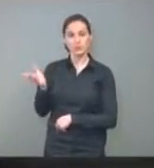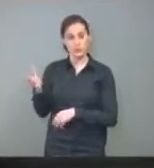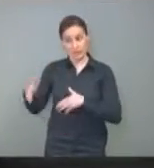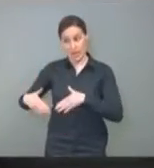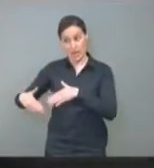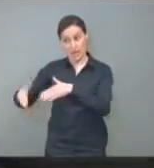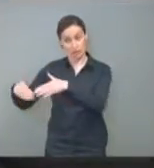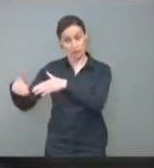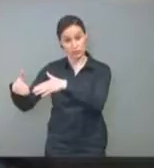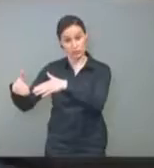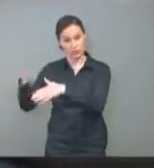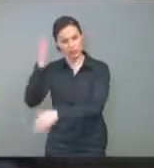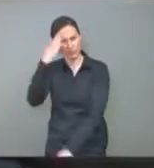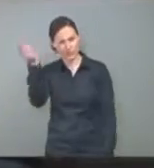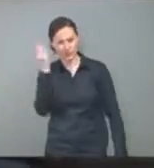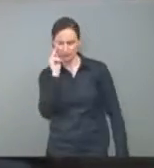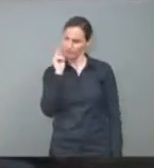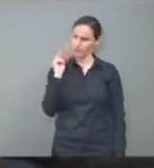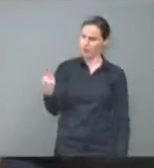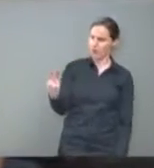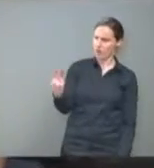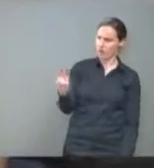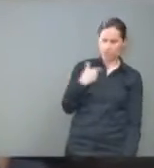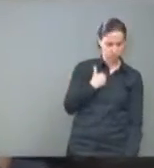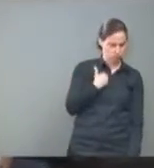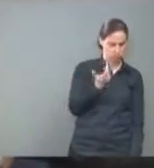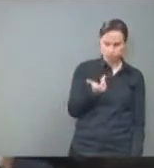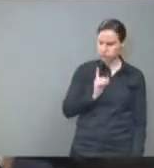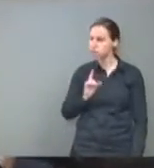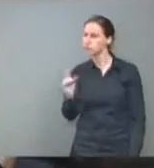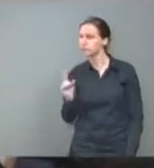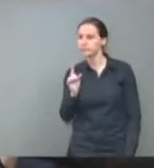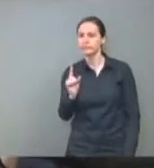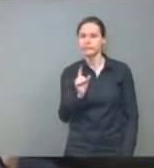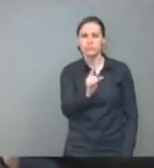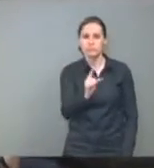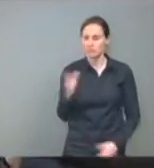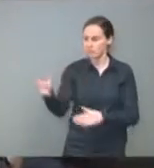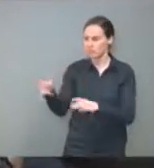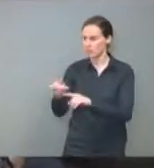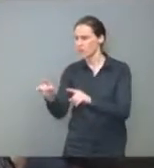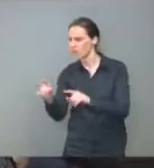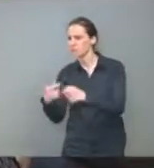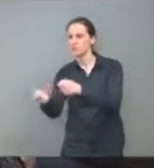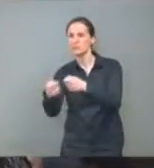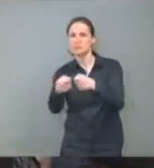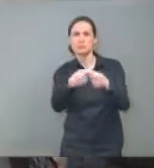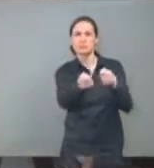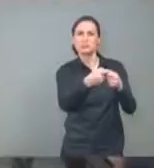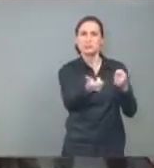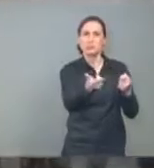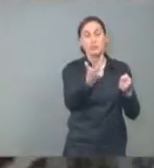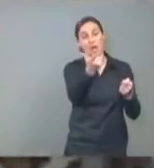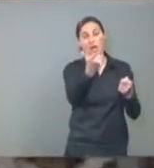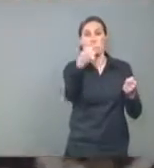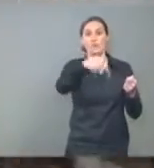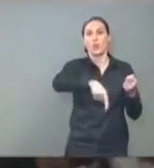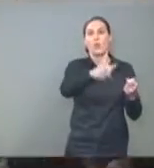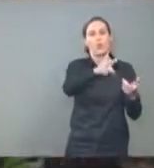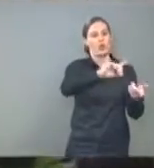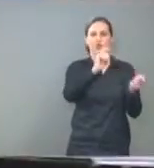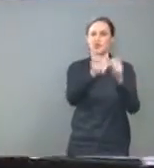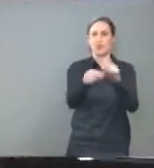font ce qu'il faut pour que ça ne marche pas, pour essayer de transformer tout ça aussi en marché. L'éducation aussi, ils veulent le transformer en marché. Bon. Donc il faut changer